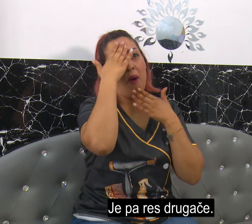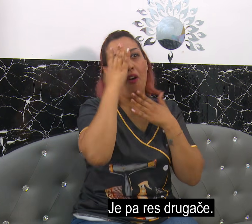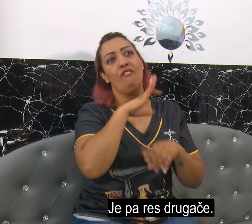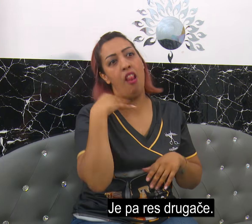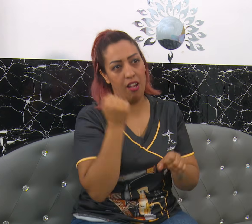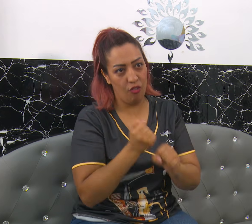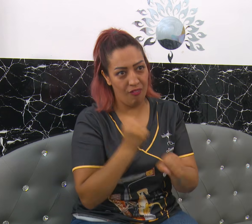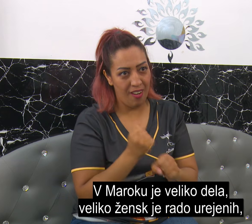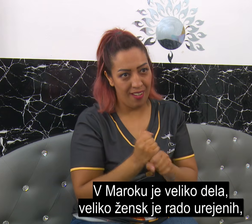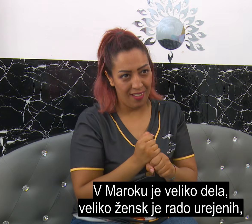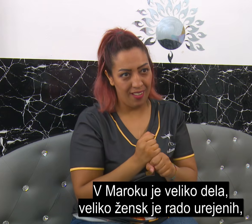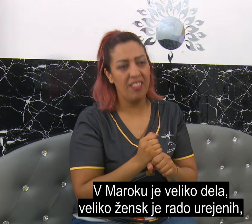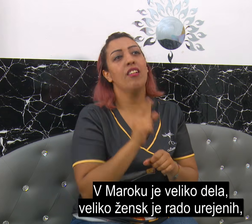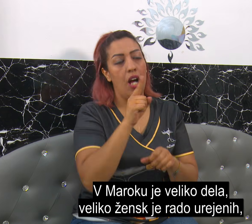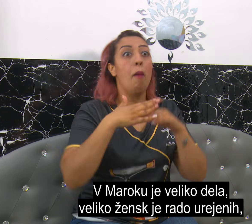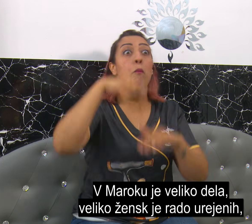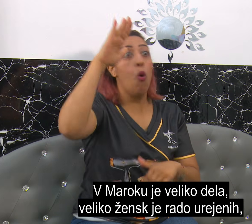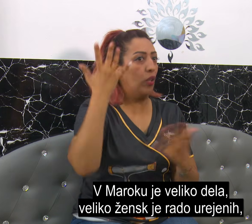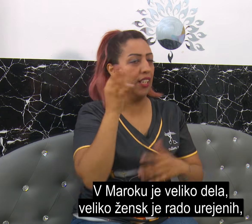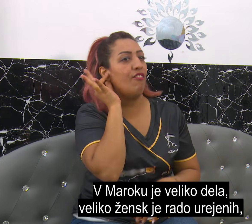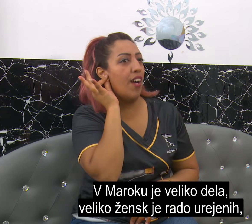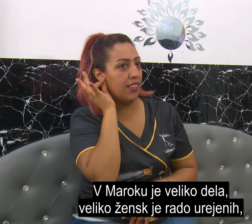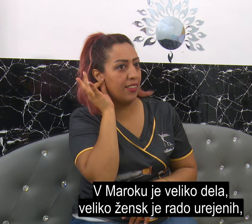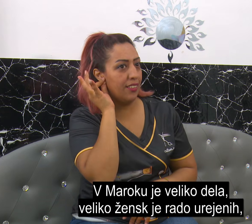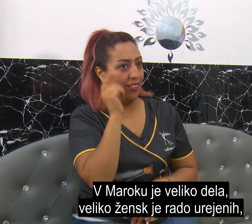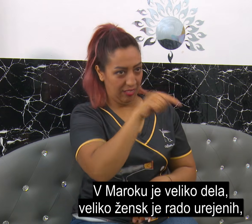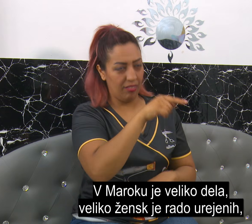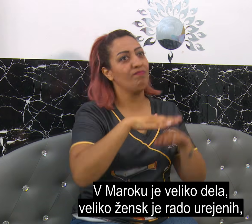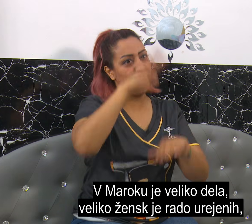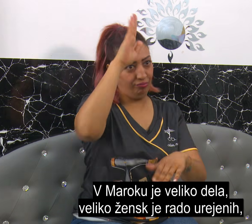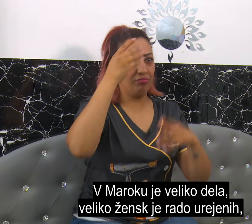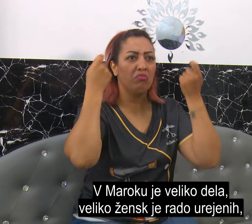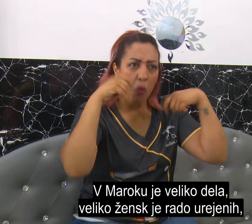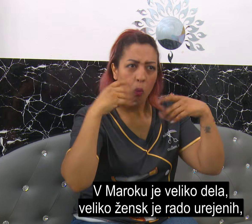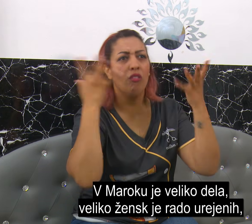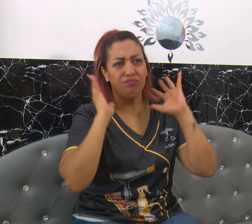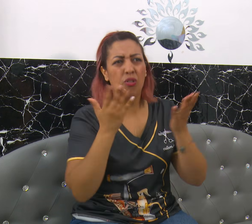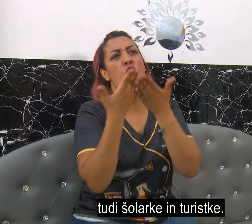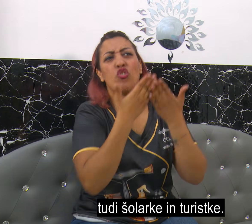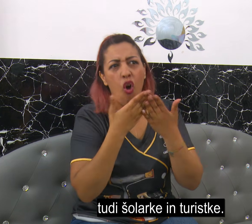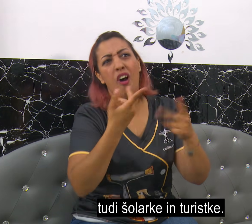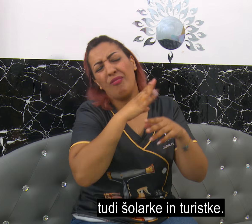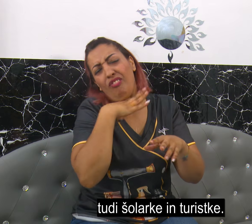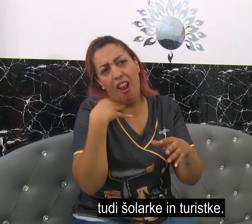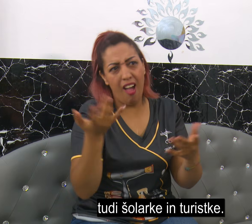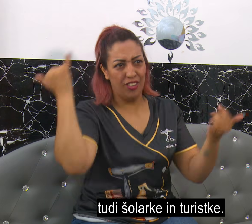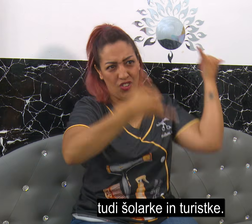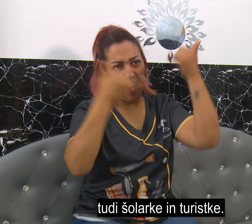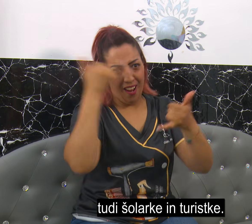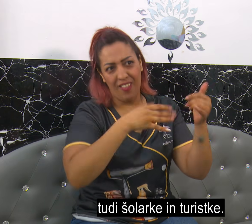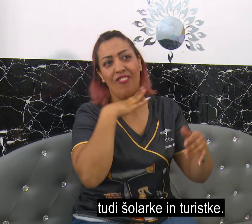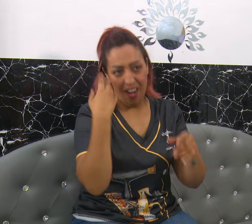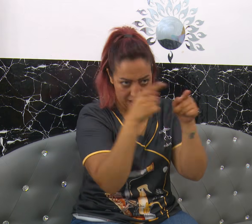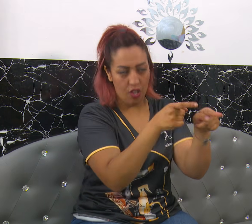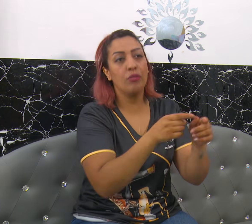Je pa res drugače. V Maroku je veliko dela, veliko žensk je rado urejenih, tudi šolarke in turistke.